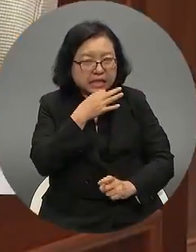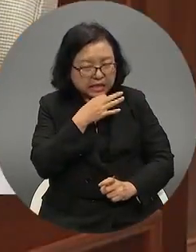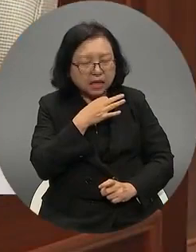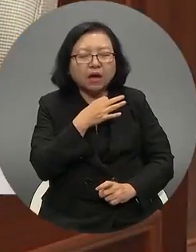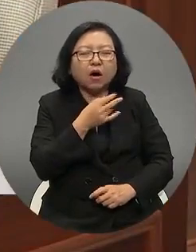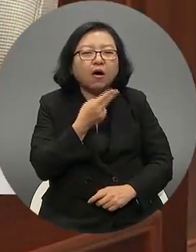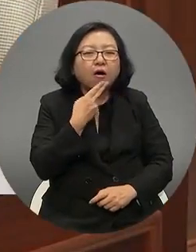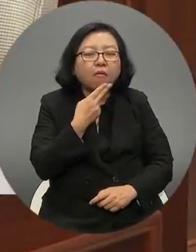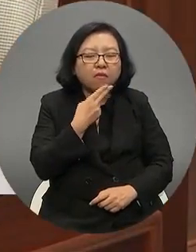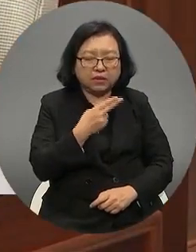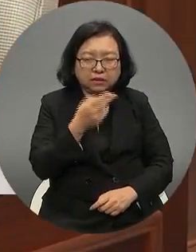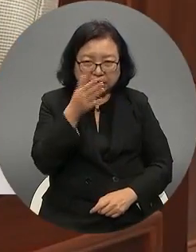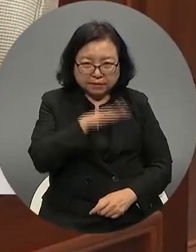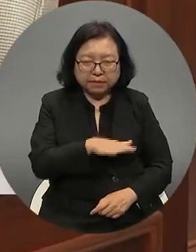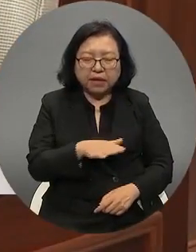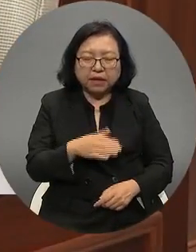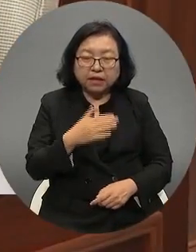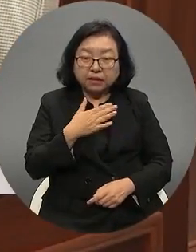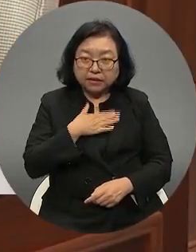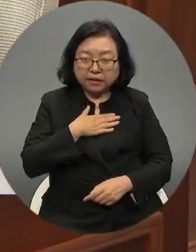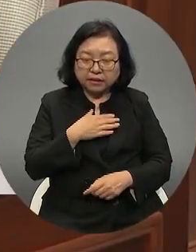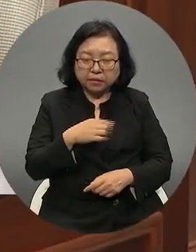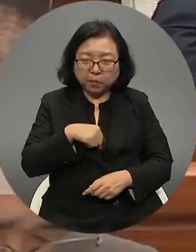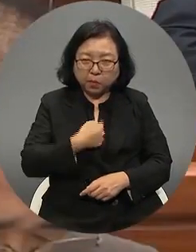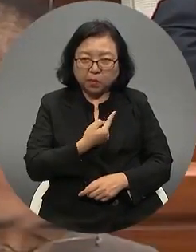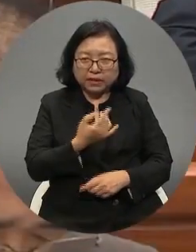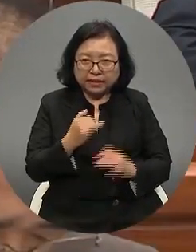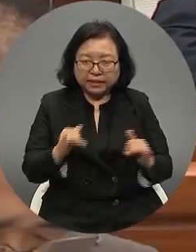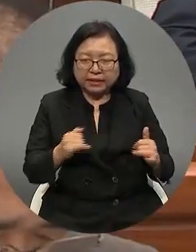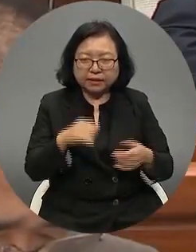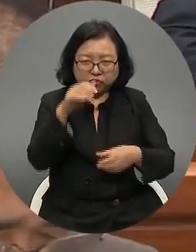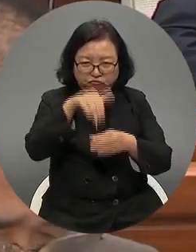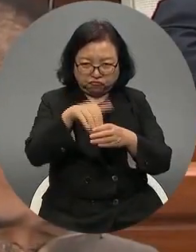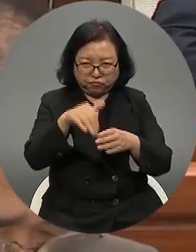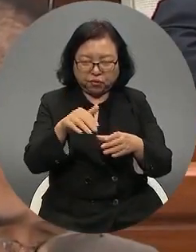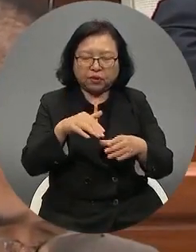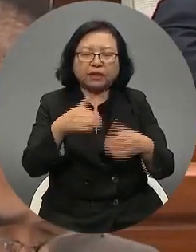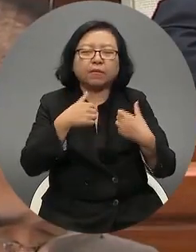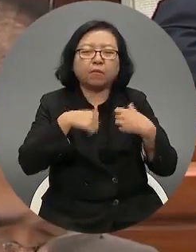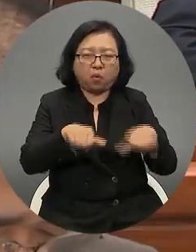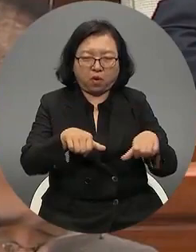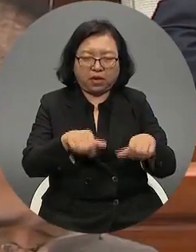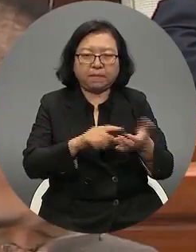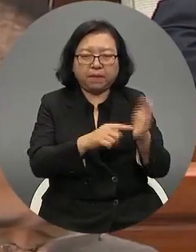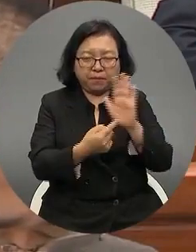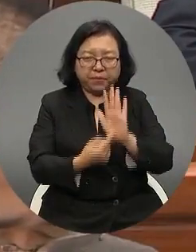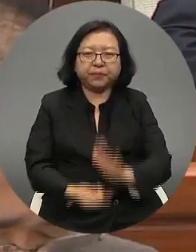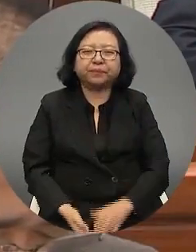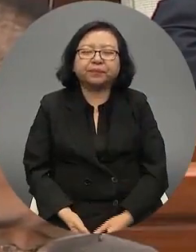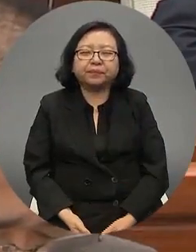않는 나 본회 엔 참여하지 않기로 했다고 밝혔습니다